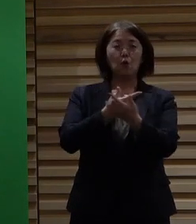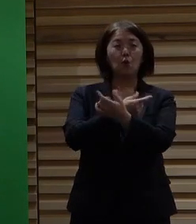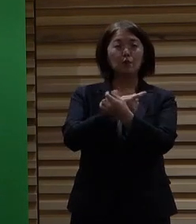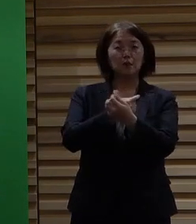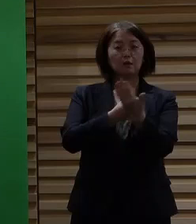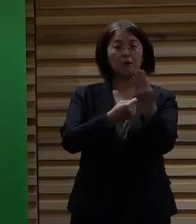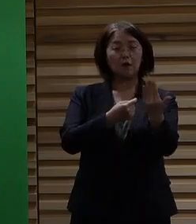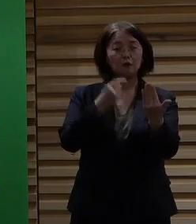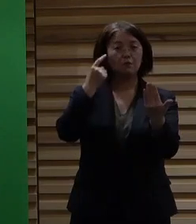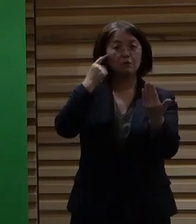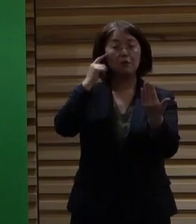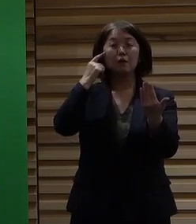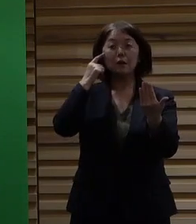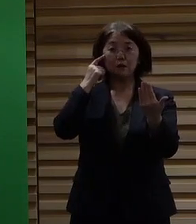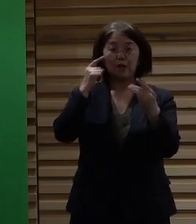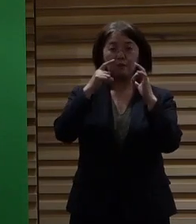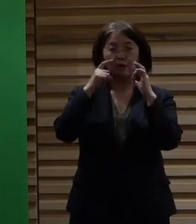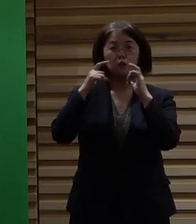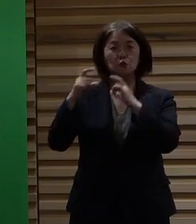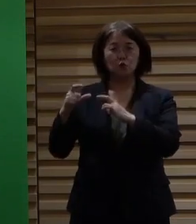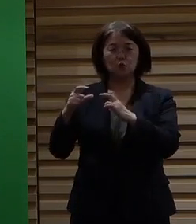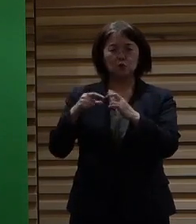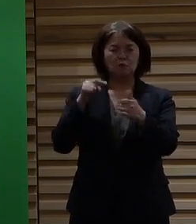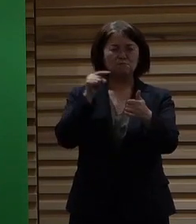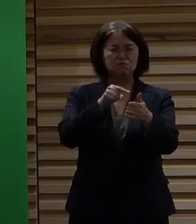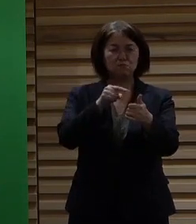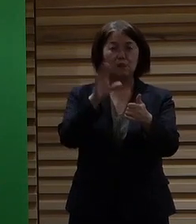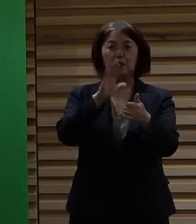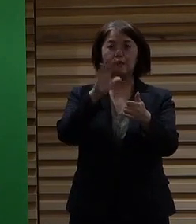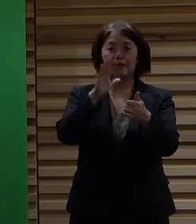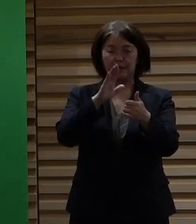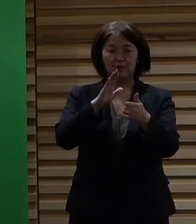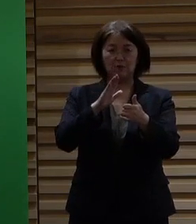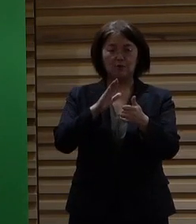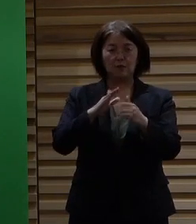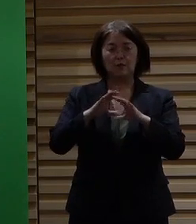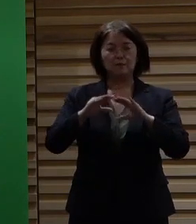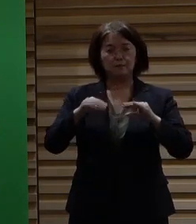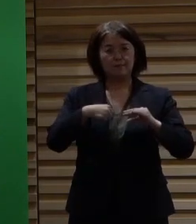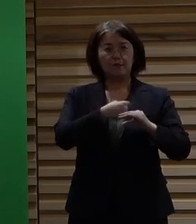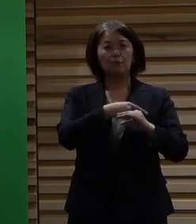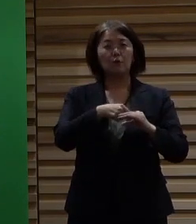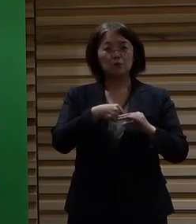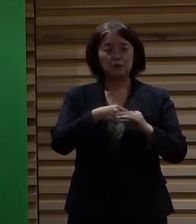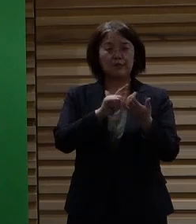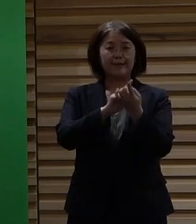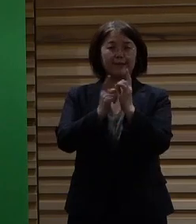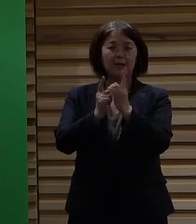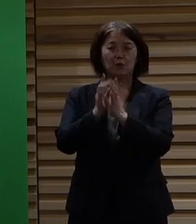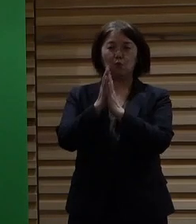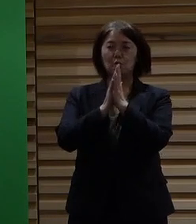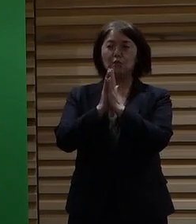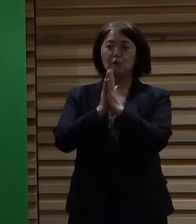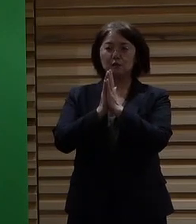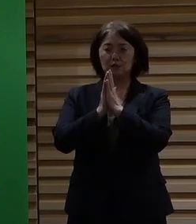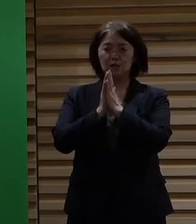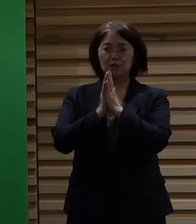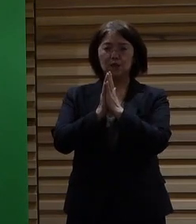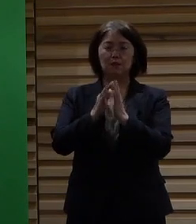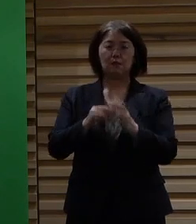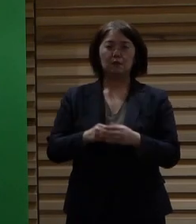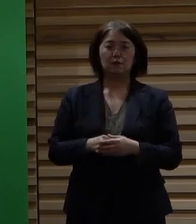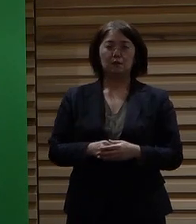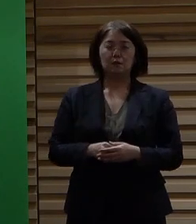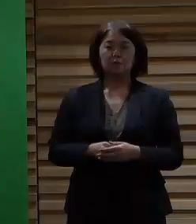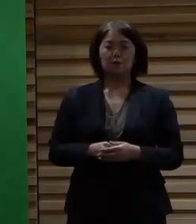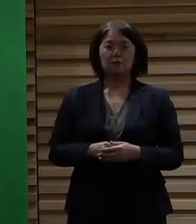やり、マスクの着脱を強いることがないように思いやりを持って他者に対応いただきたいとお願いをいたします。